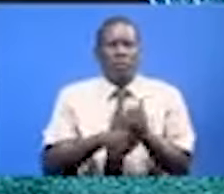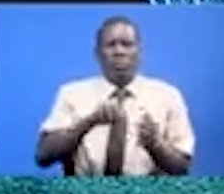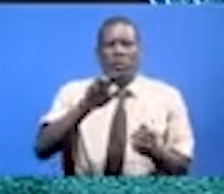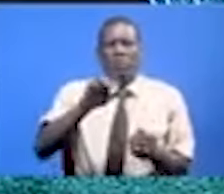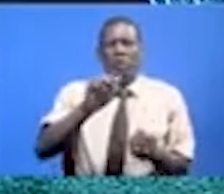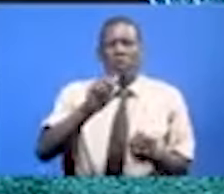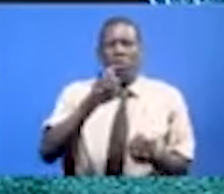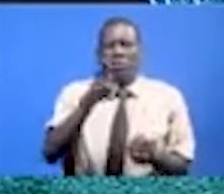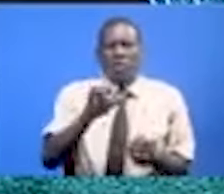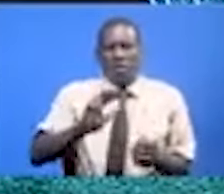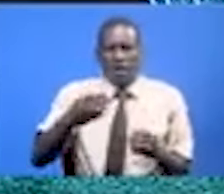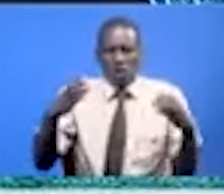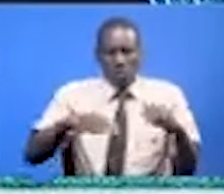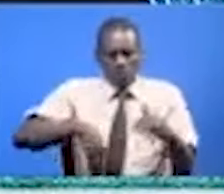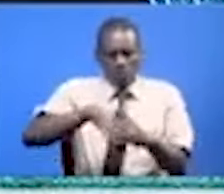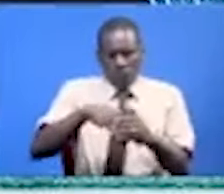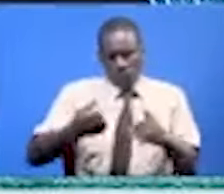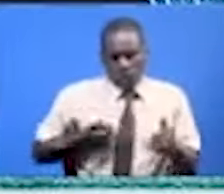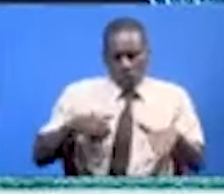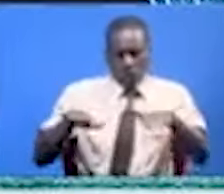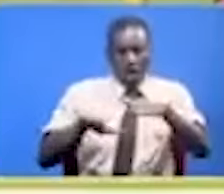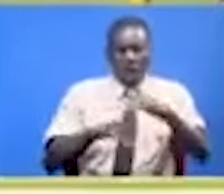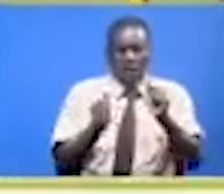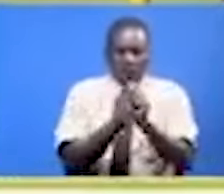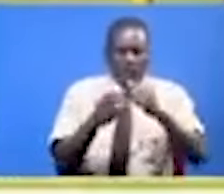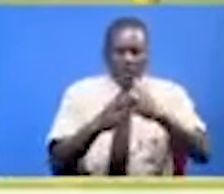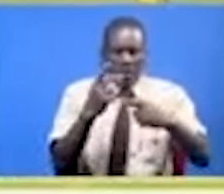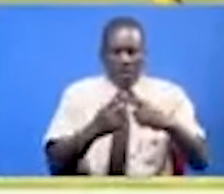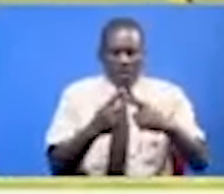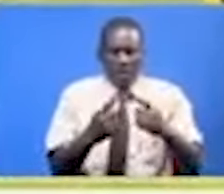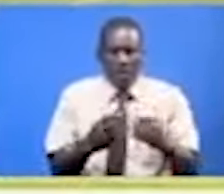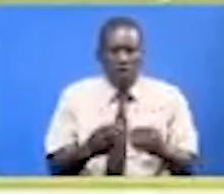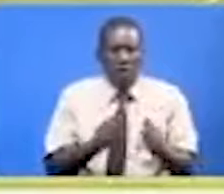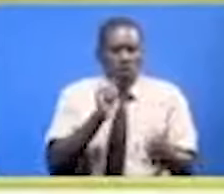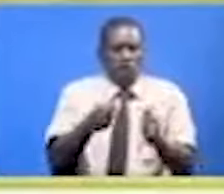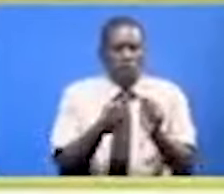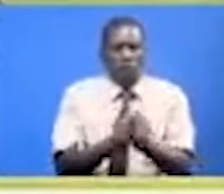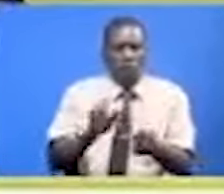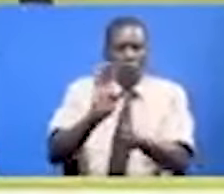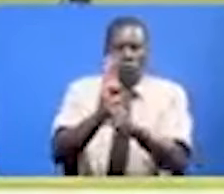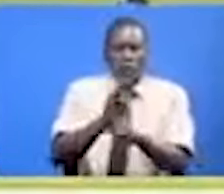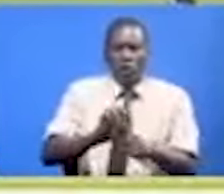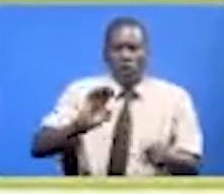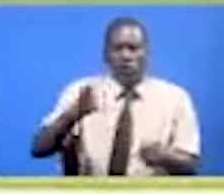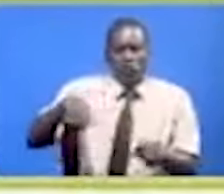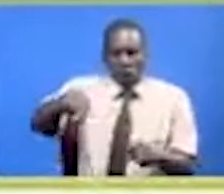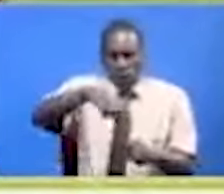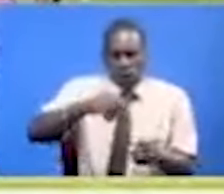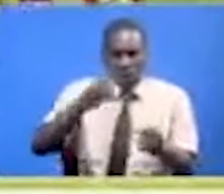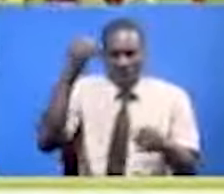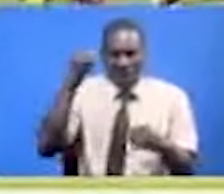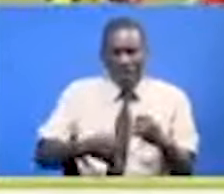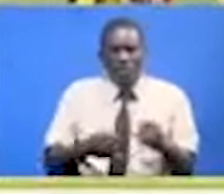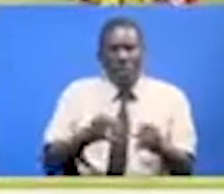timu ya taifa kandanda ya kina dada wasiozidi umri wa miaka 17 junior Starlets watapambana na Burundi katika raundi ya 4 na ya mwisho